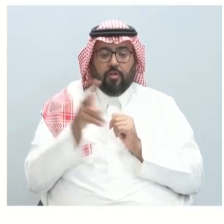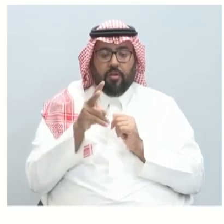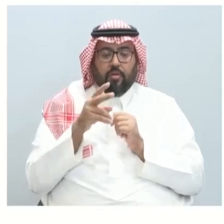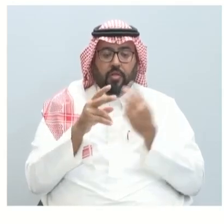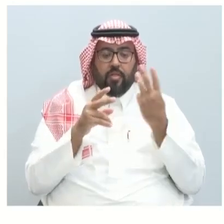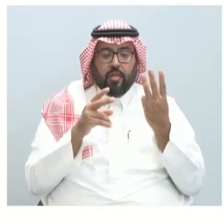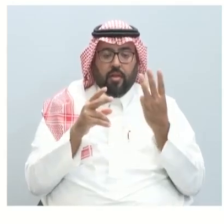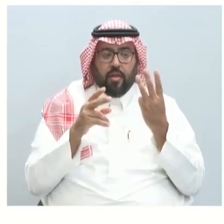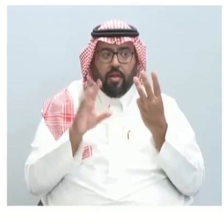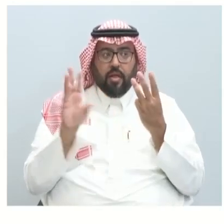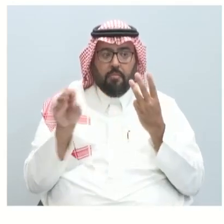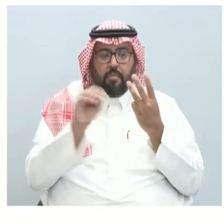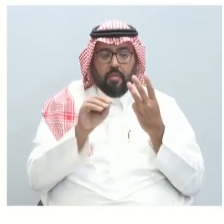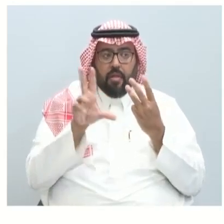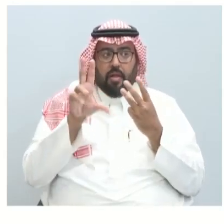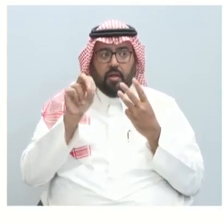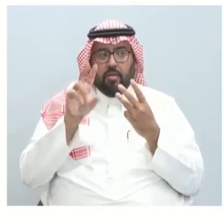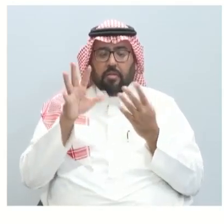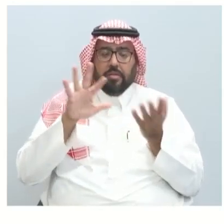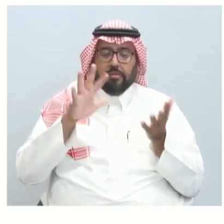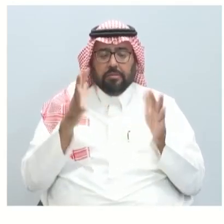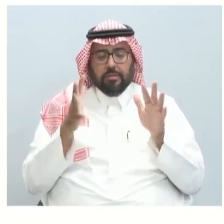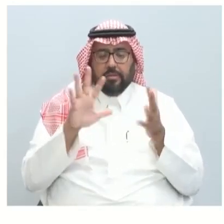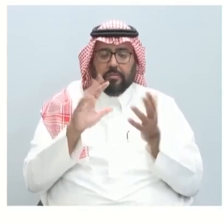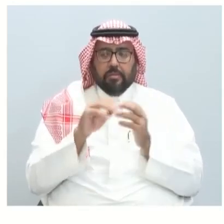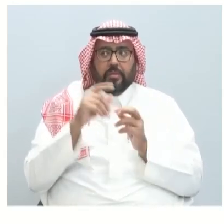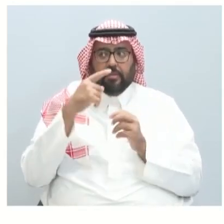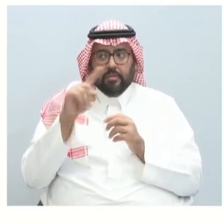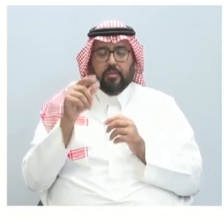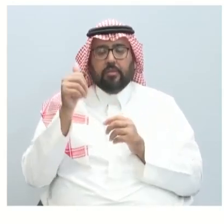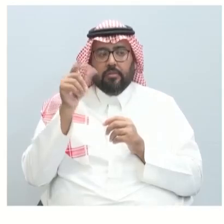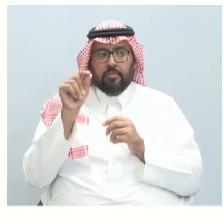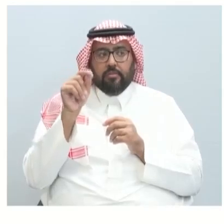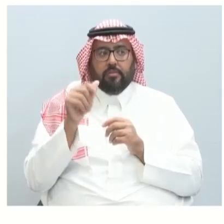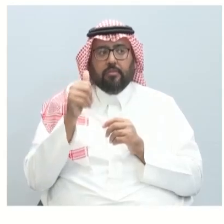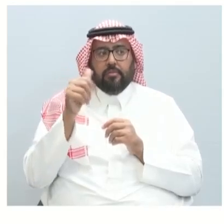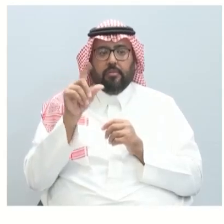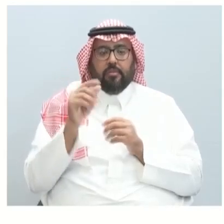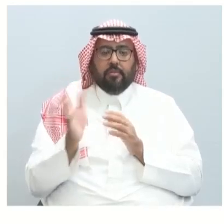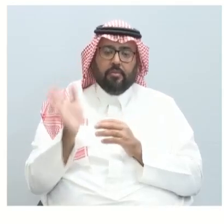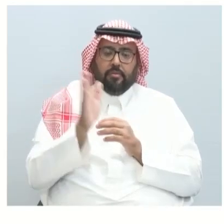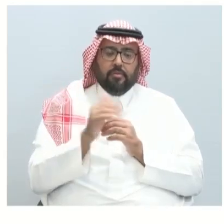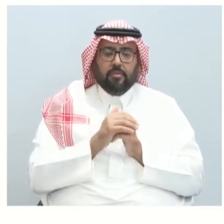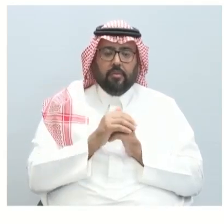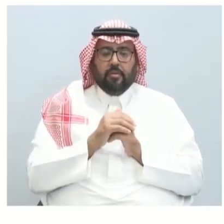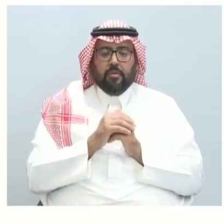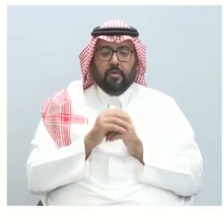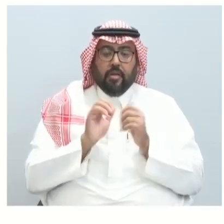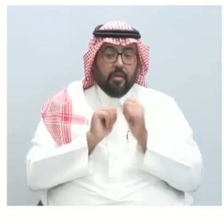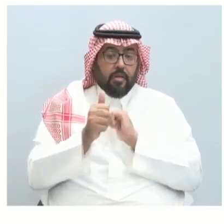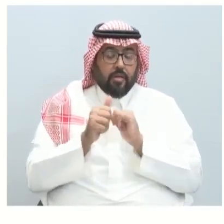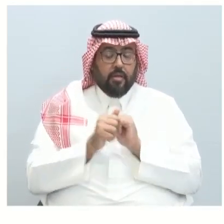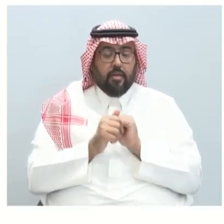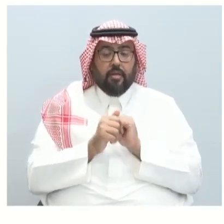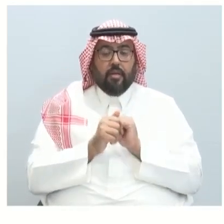ثلاث امثال القطر تقريبا صح ولا لا يا ابطال مبدعين اسعدكم الله اذا منها ننطلق